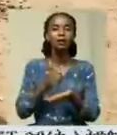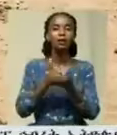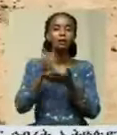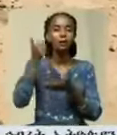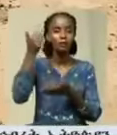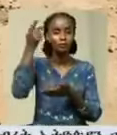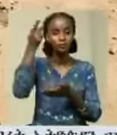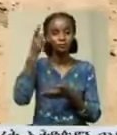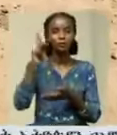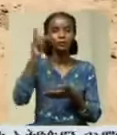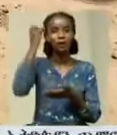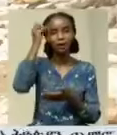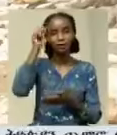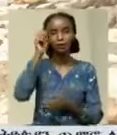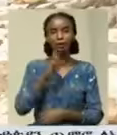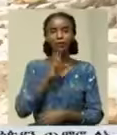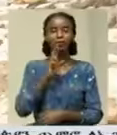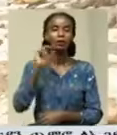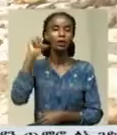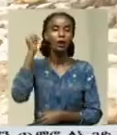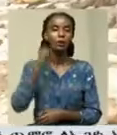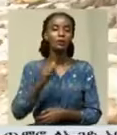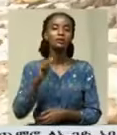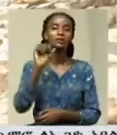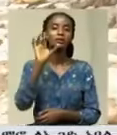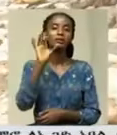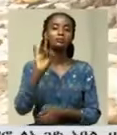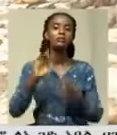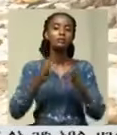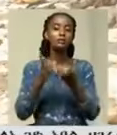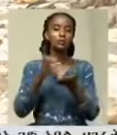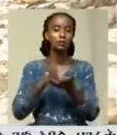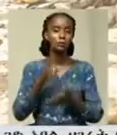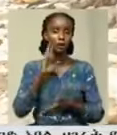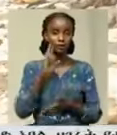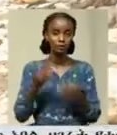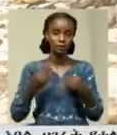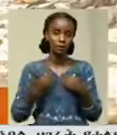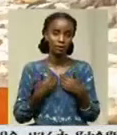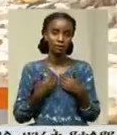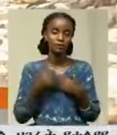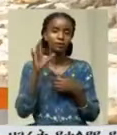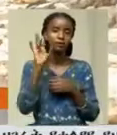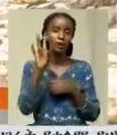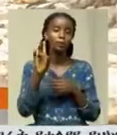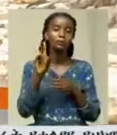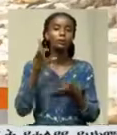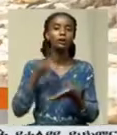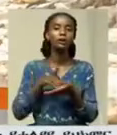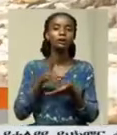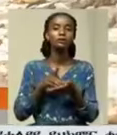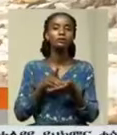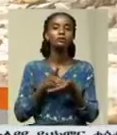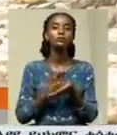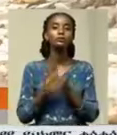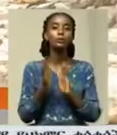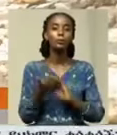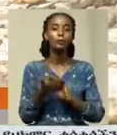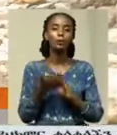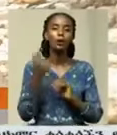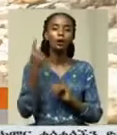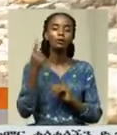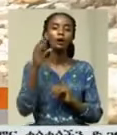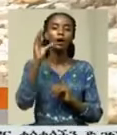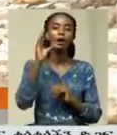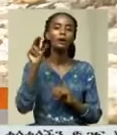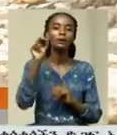ፕሮፌሰር ጸጋይ ቱኬ ናቸው። ሐዋሳ 8 ክፍለ ከተሞች ናቸው ያሉት። 7ቱ የከተማ ክፍለ ከተሞች ሲሆኑ አንዱ ሀቤላ